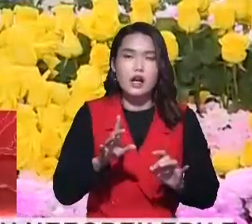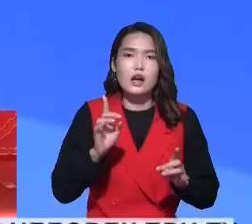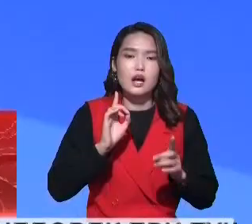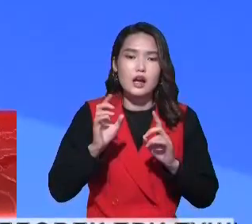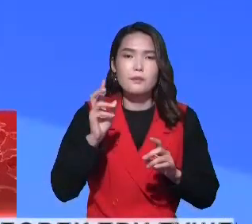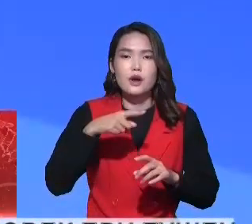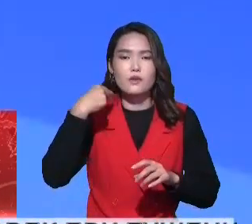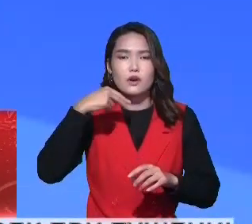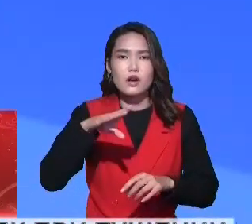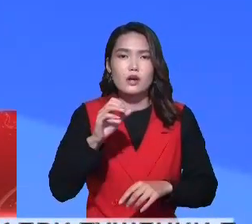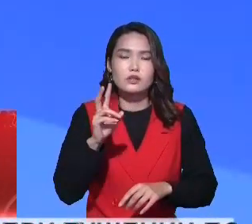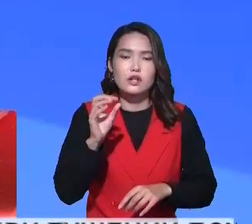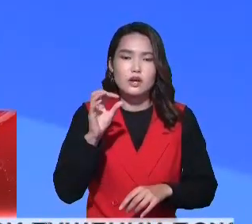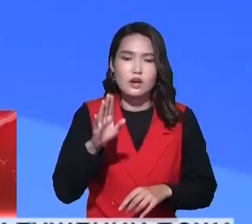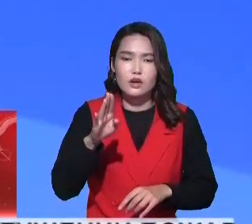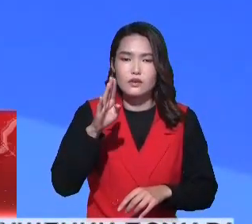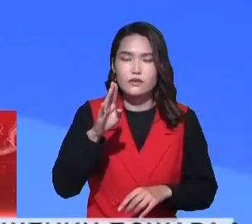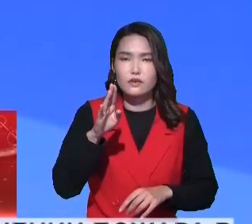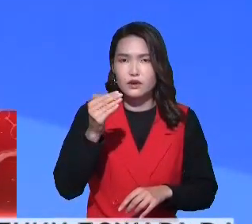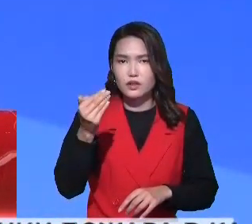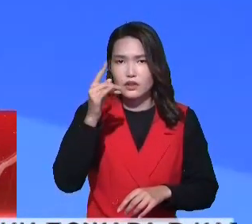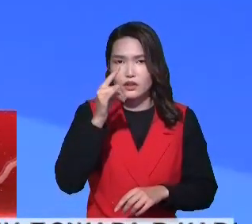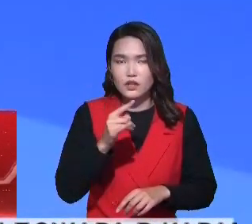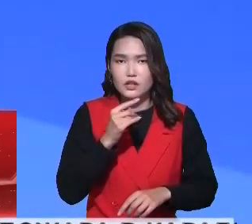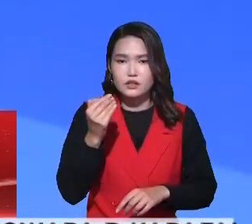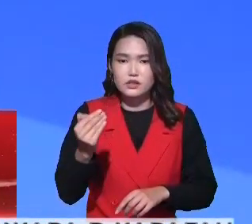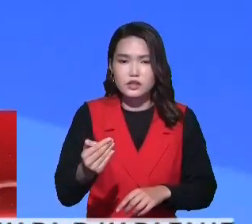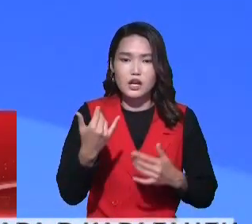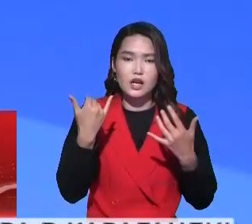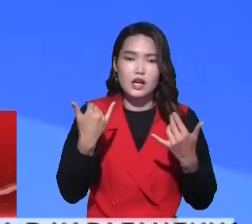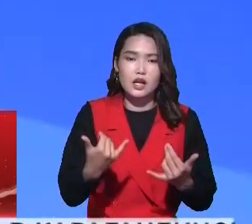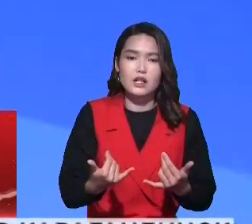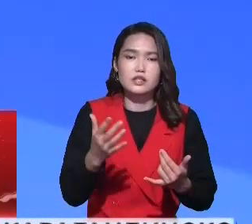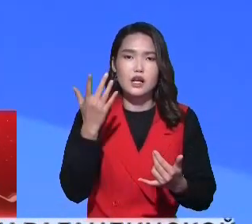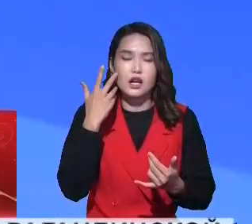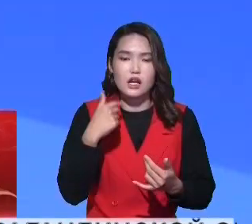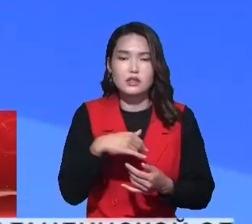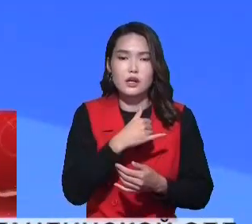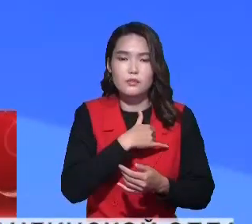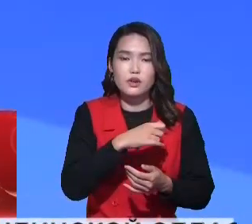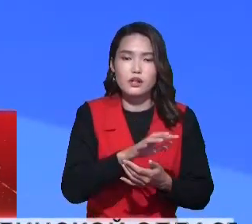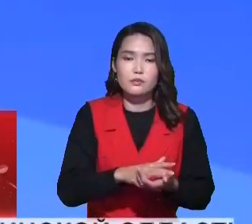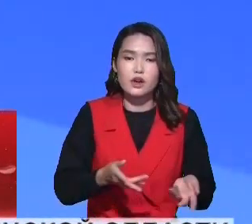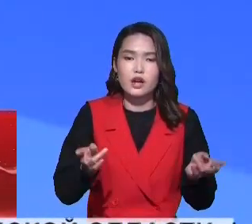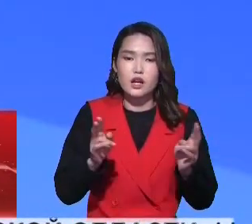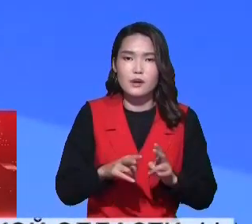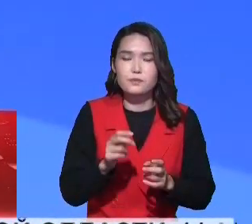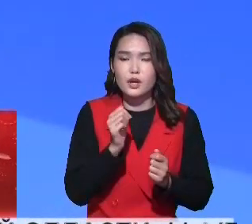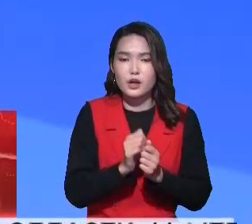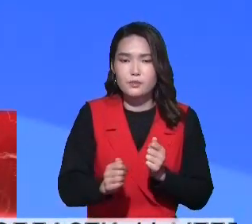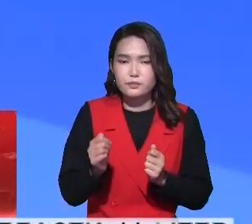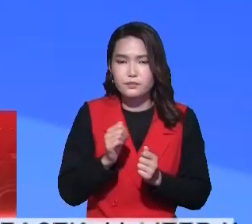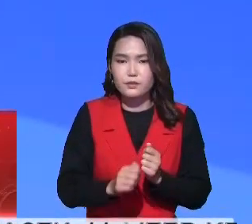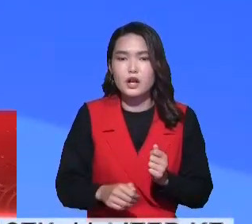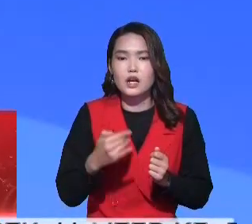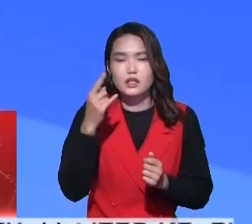Казахстана Касым-Жомарт Кемелович Токаев, сейчас, когда мир продолжает оставаться в состоянии